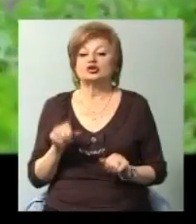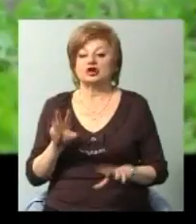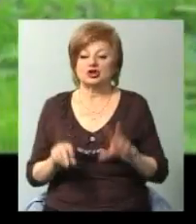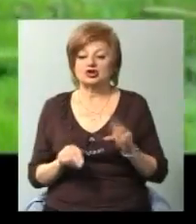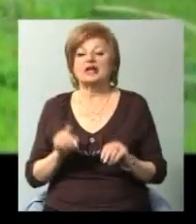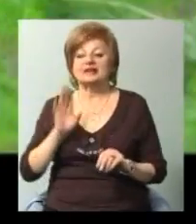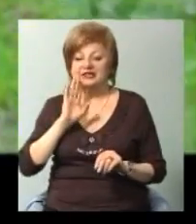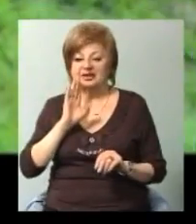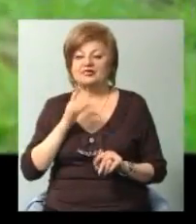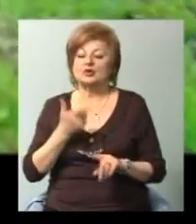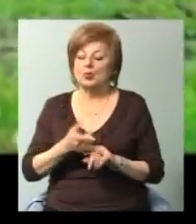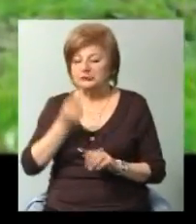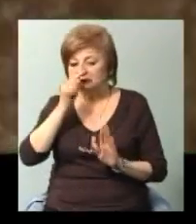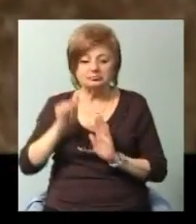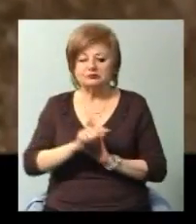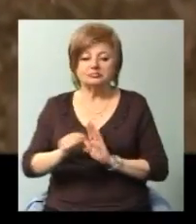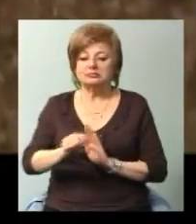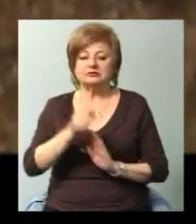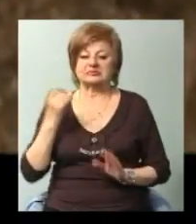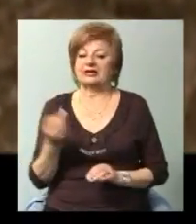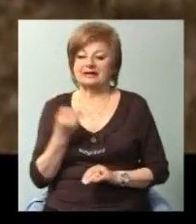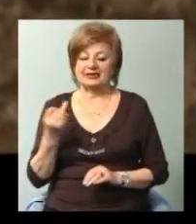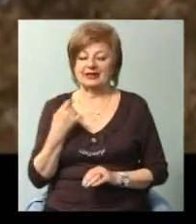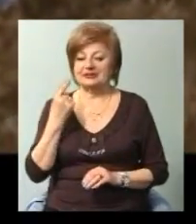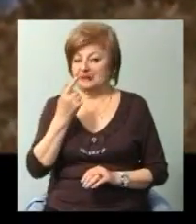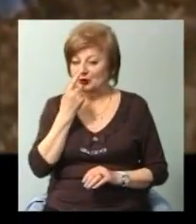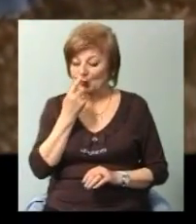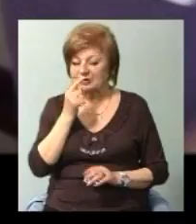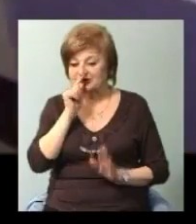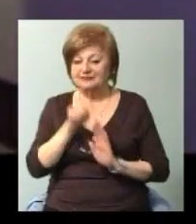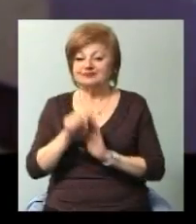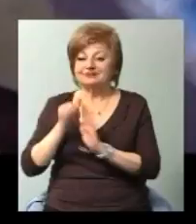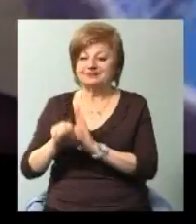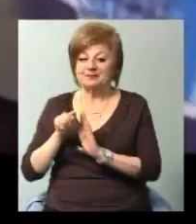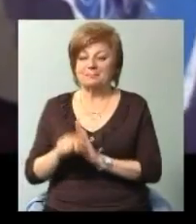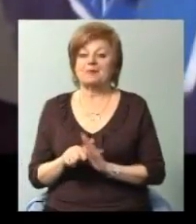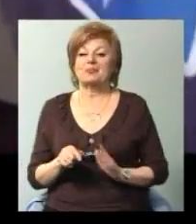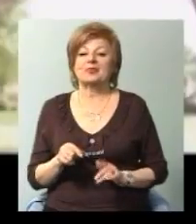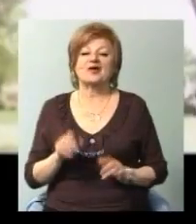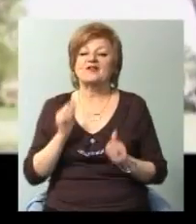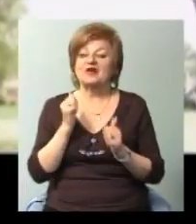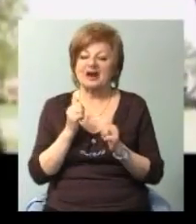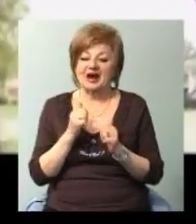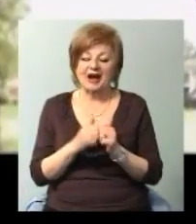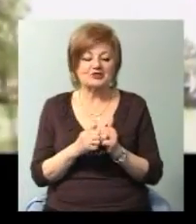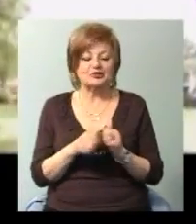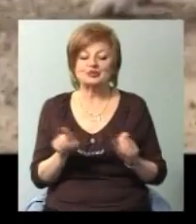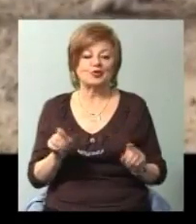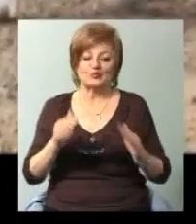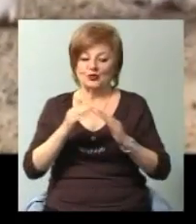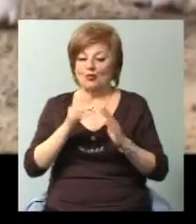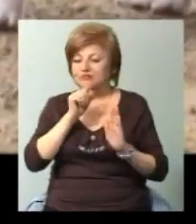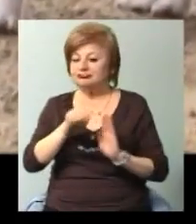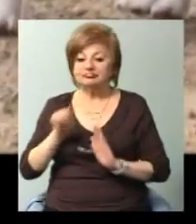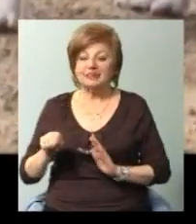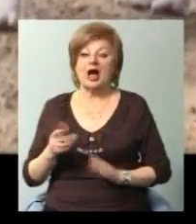вважати безмежну цікавість. Свій допитливий і красивий носик собача полюбляє сунути у кожну щілинку в домі.